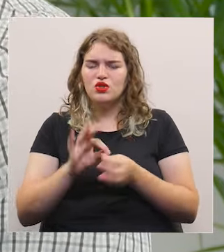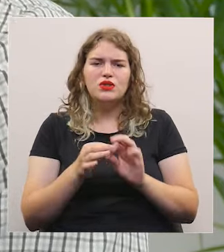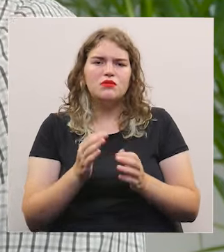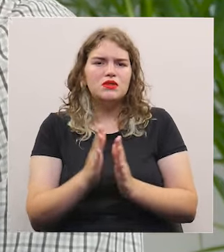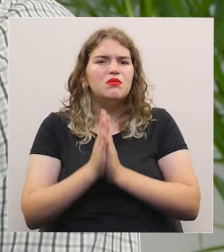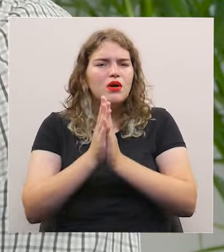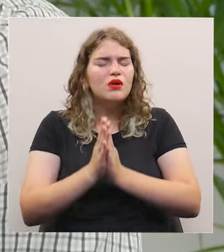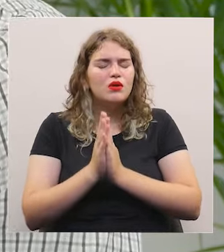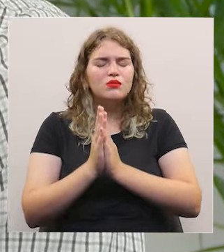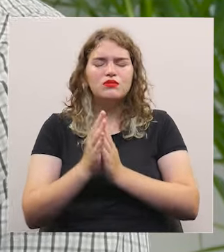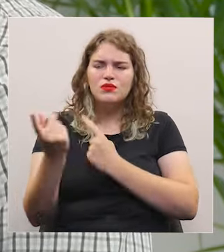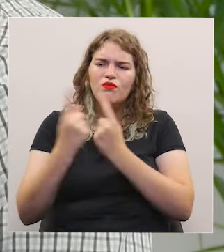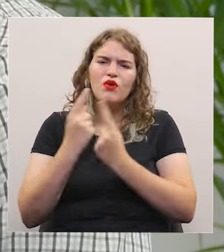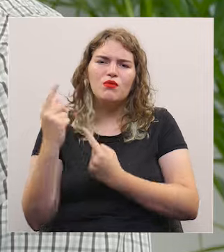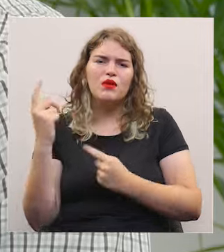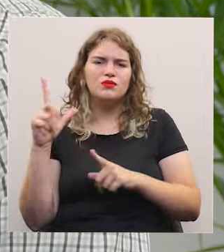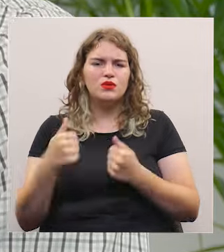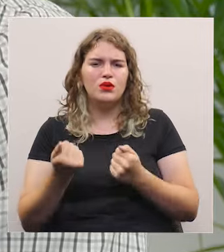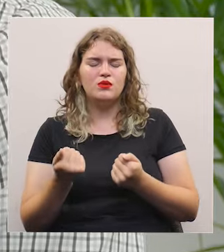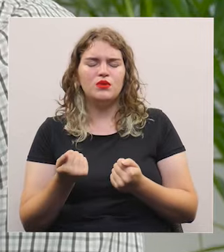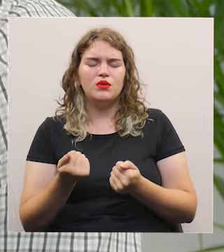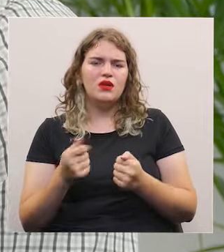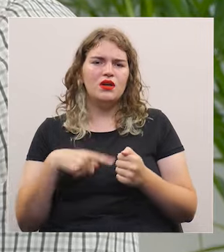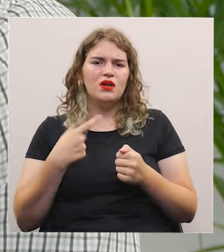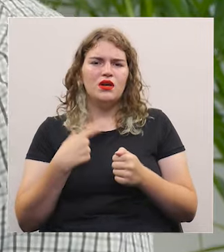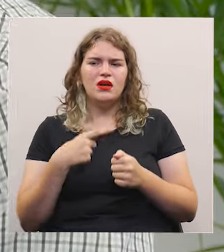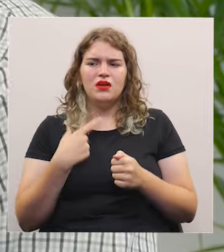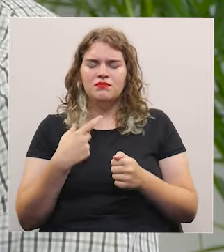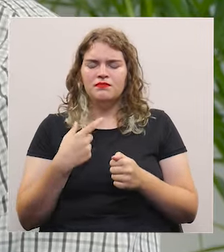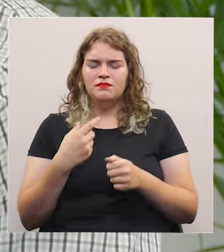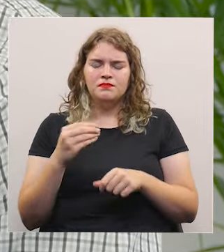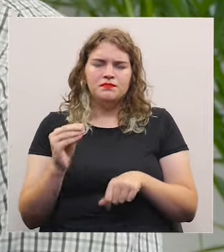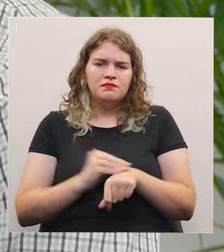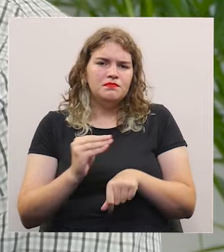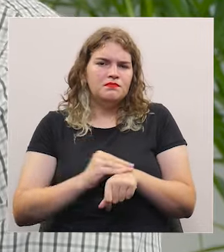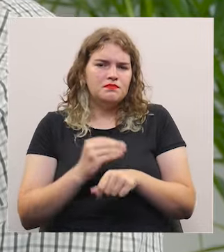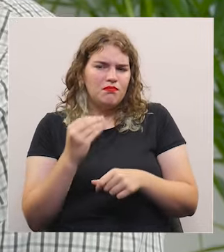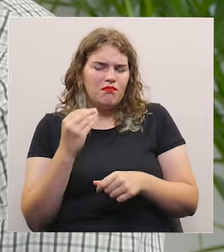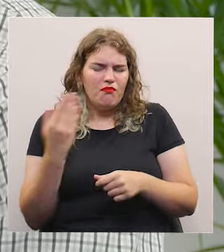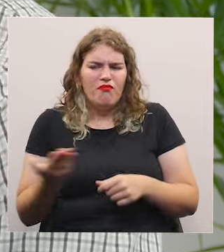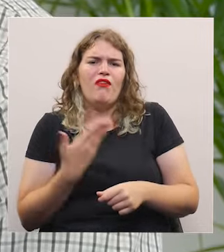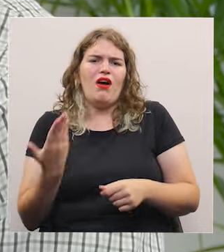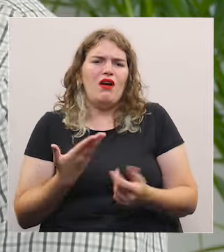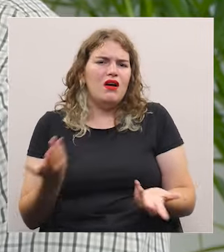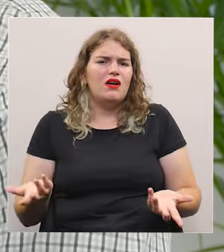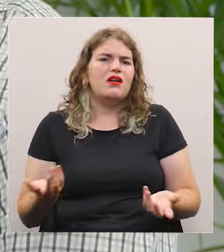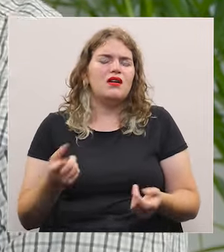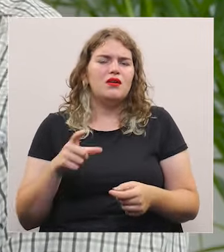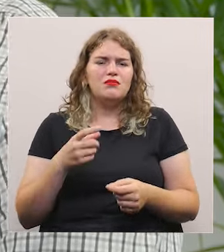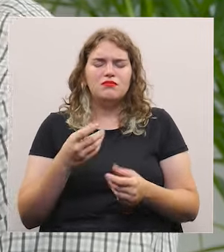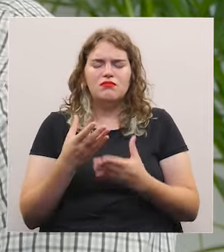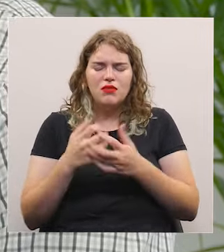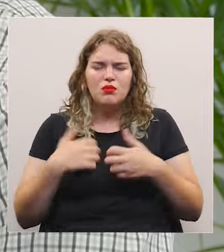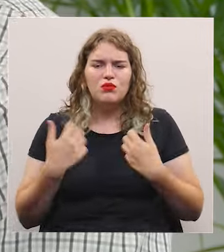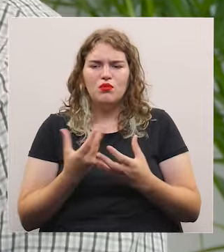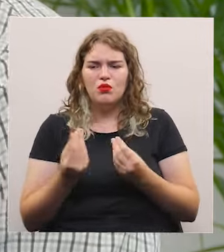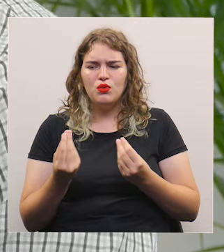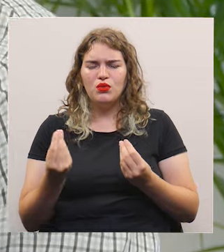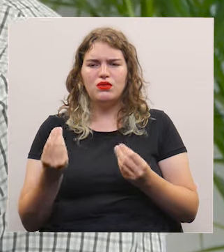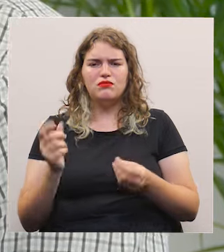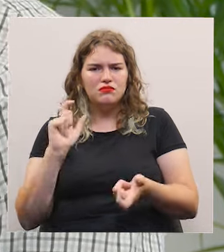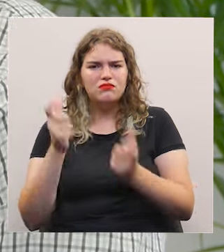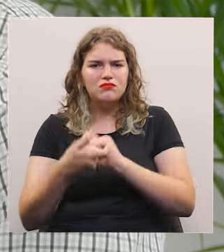rog și să stau de vorbă cu El. Este desfătarea mea și mă bucur enorm pentru pasul ăsta.